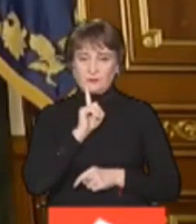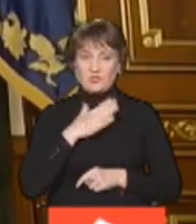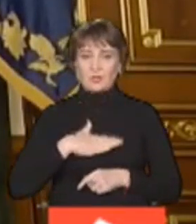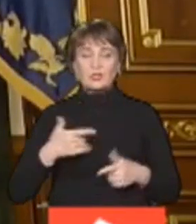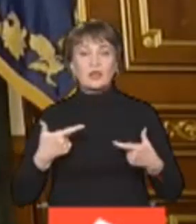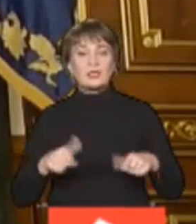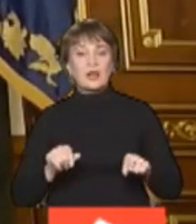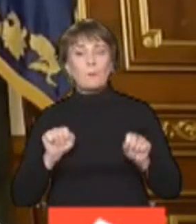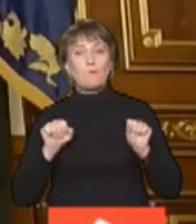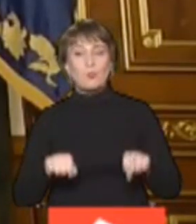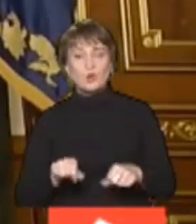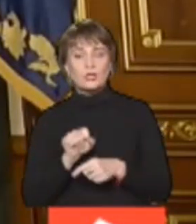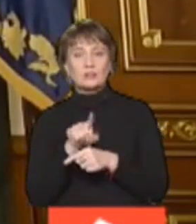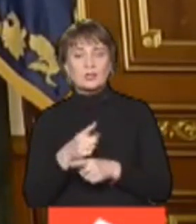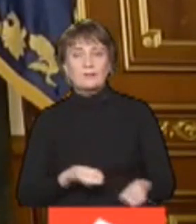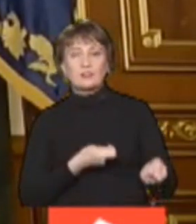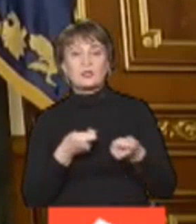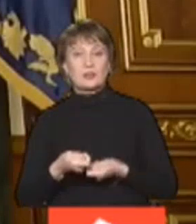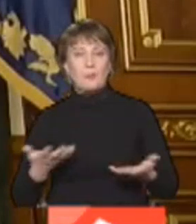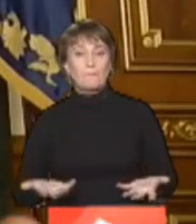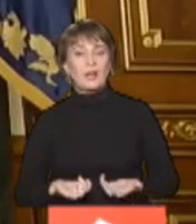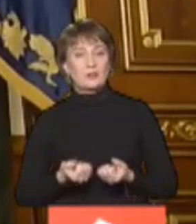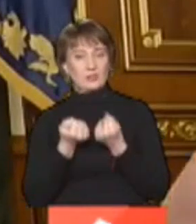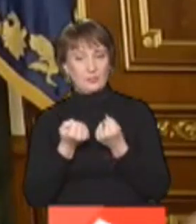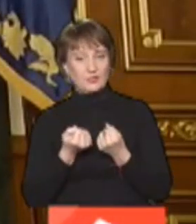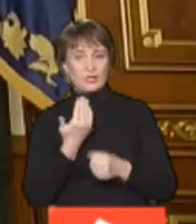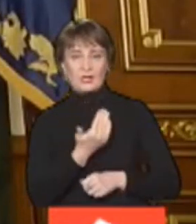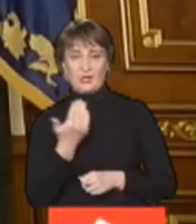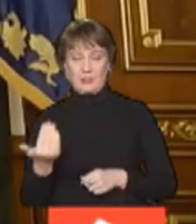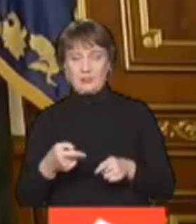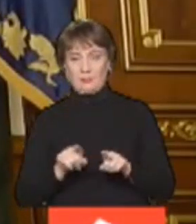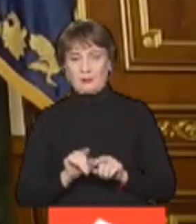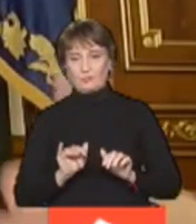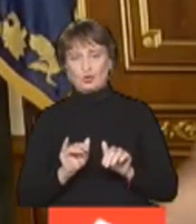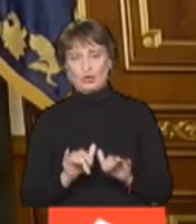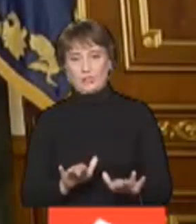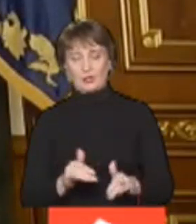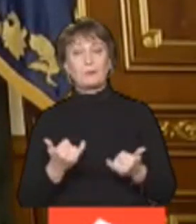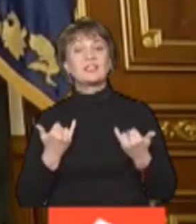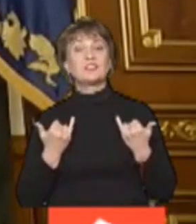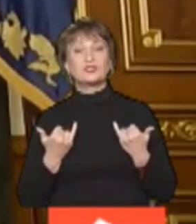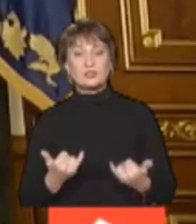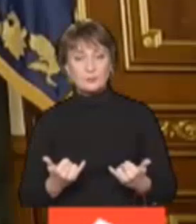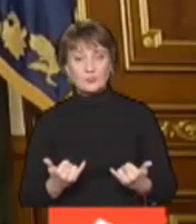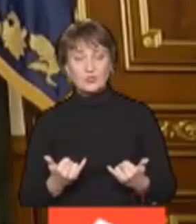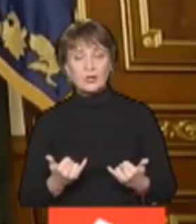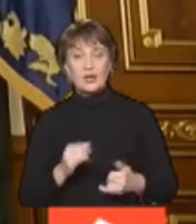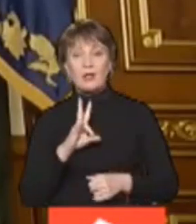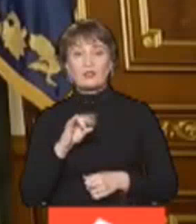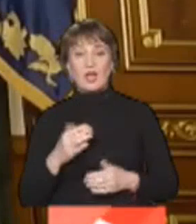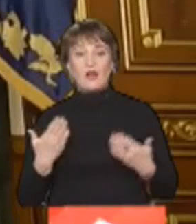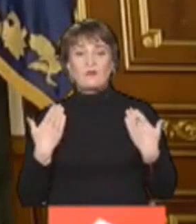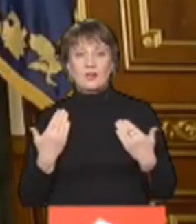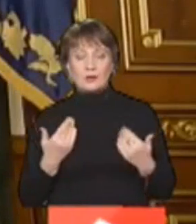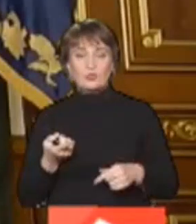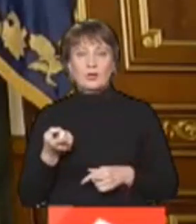можна замовити доставку, підтримавши їх таким чином. І сьогодні, і на вихідних.